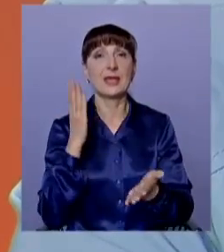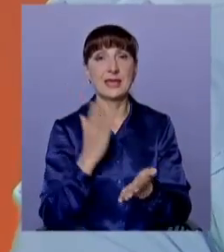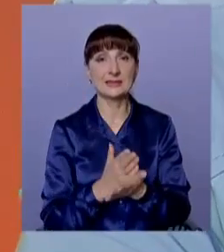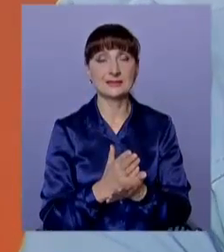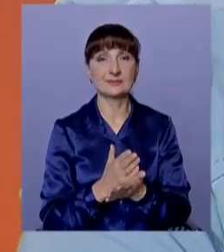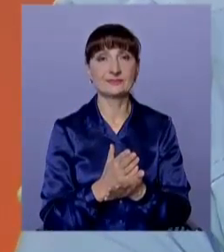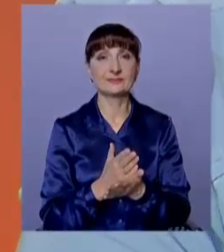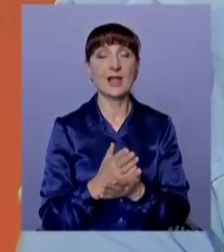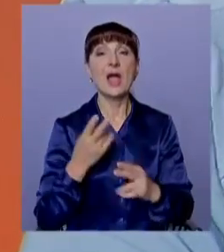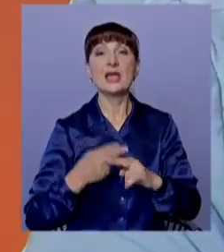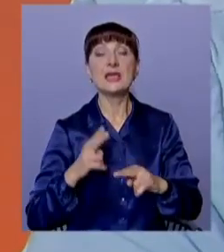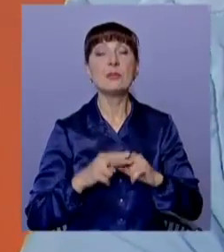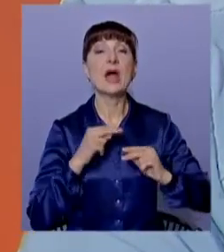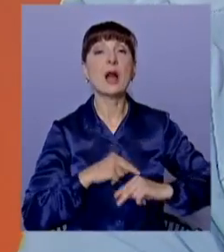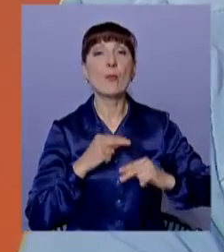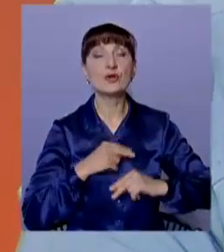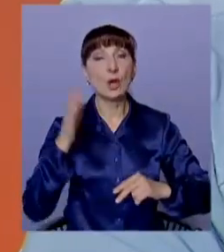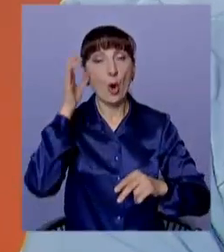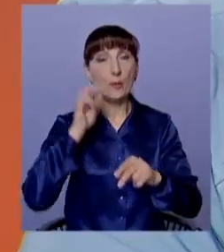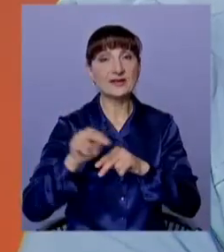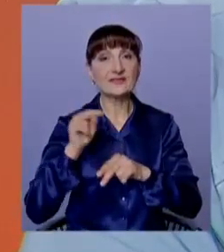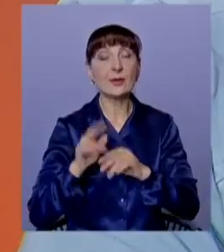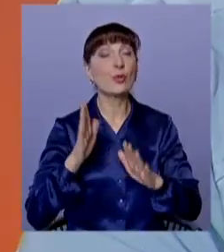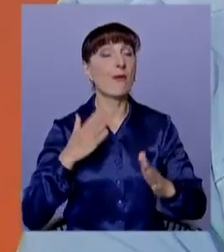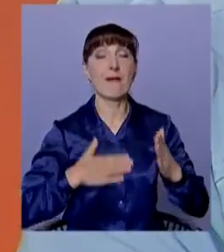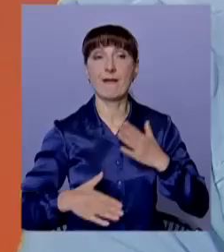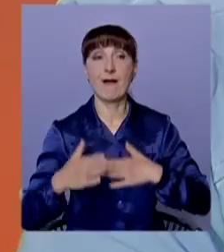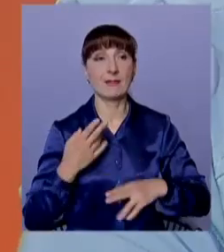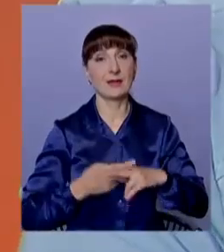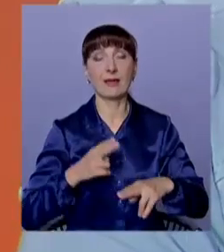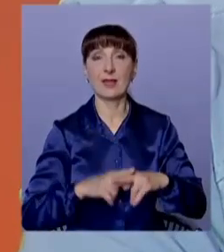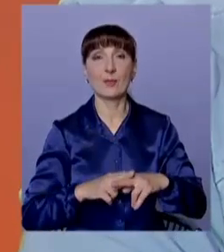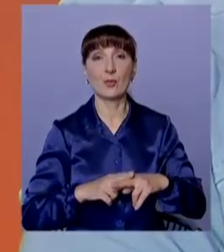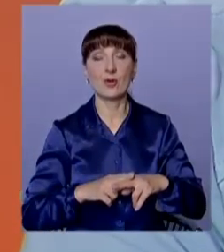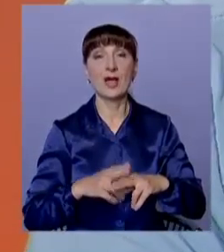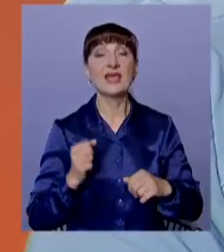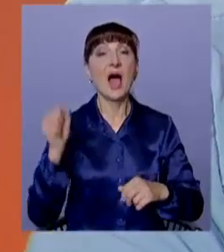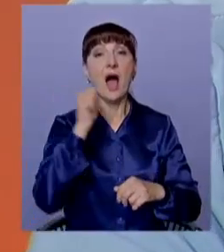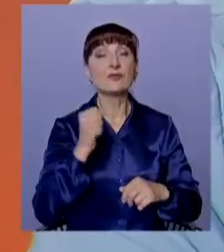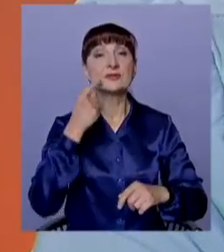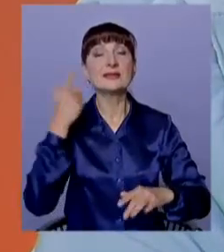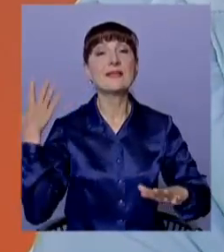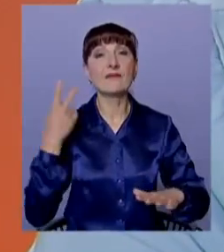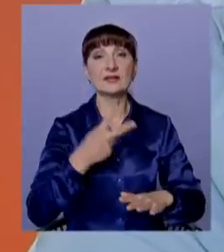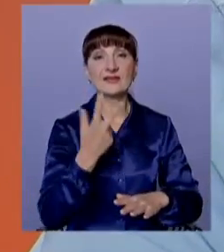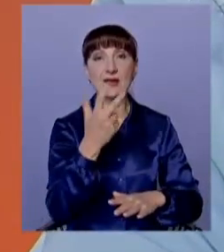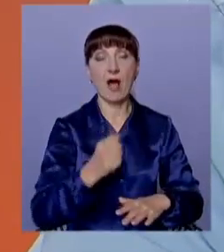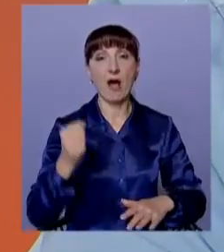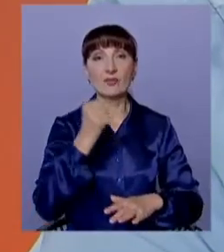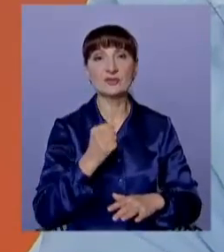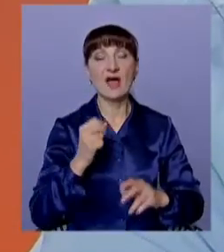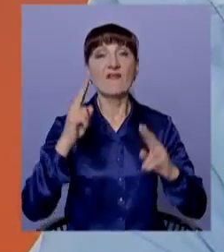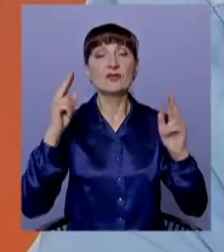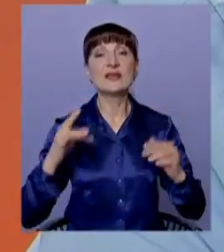И именно работники образования только рады этому. И вот на августовском, недавно, вот 23 августа во